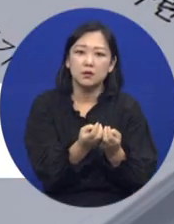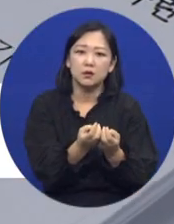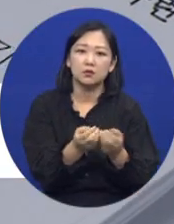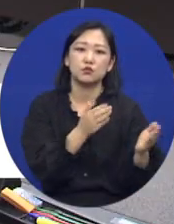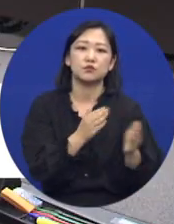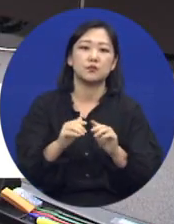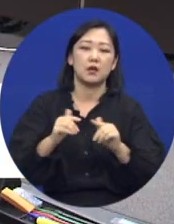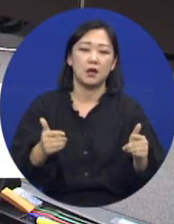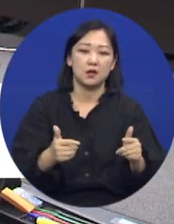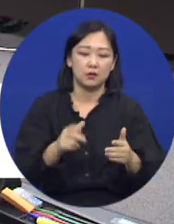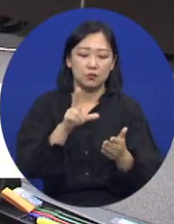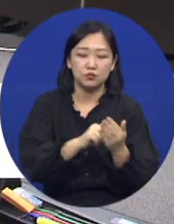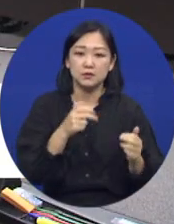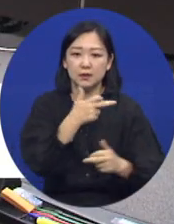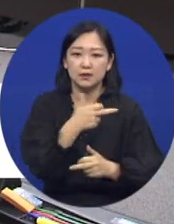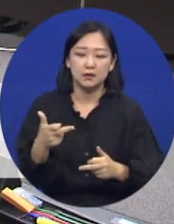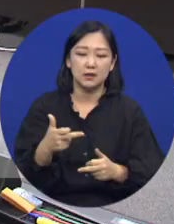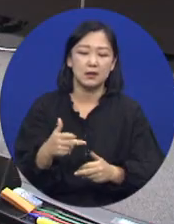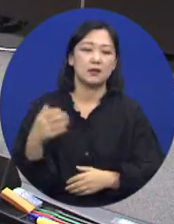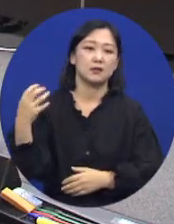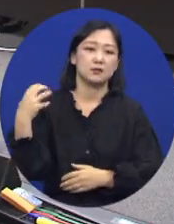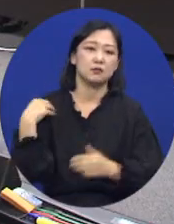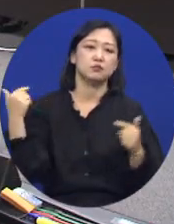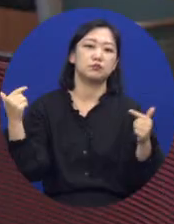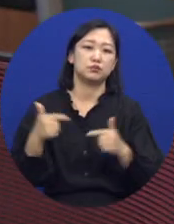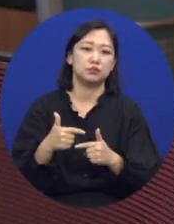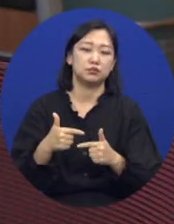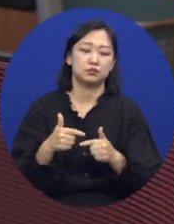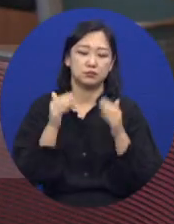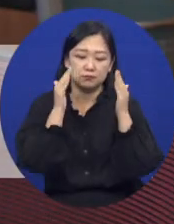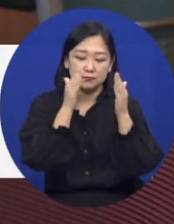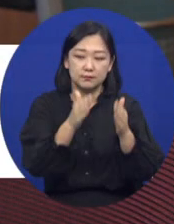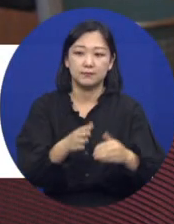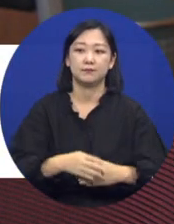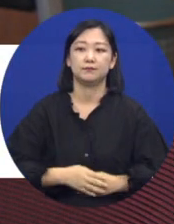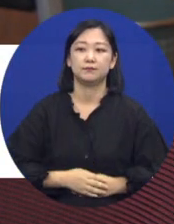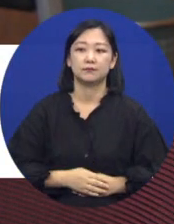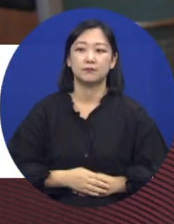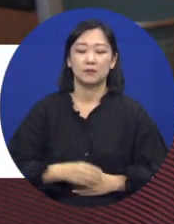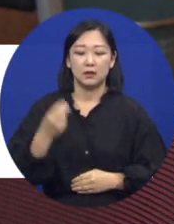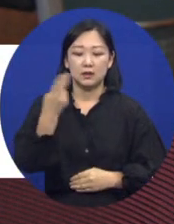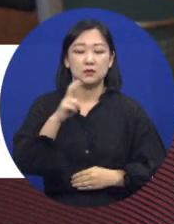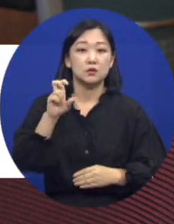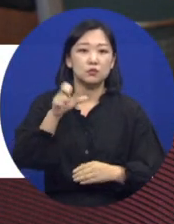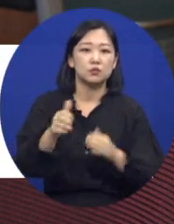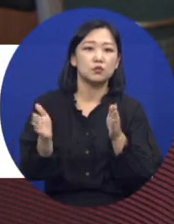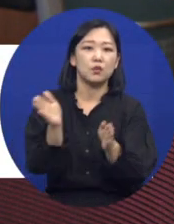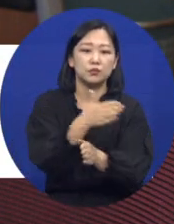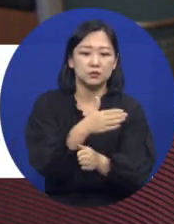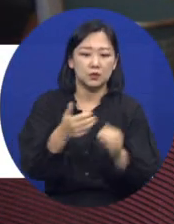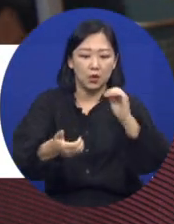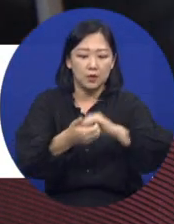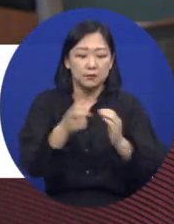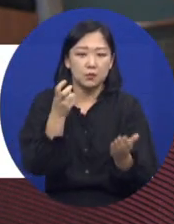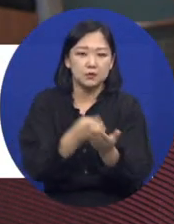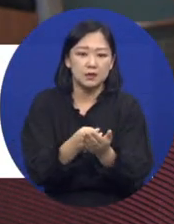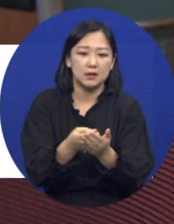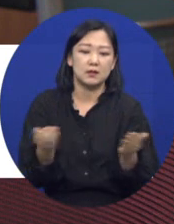사태를 키웠다면서 책임 덜어내기에 주력했습니다. 2015년부터 이 얘기를 했어요. 일몰제에 대해서